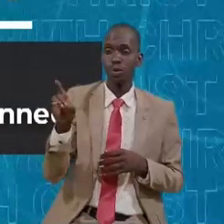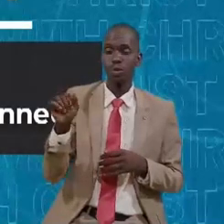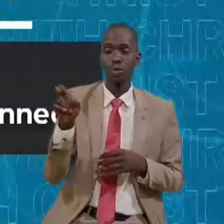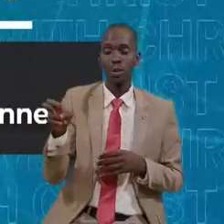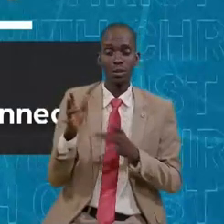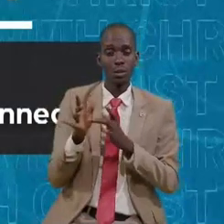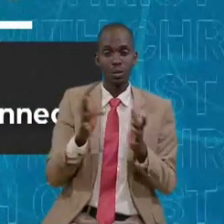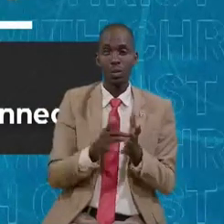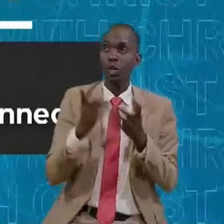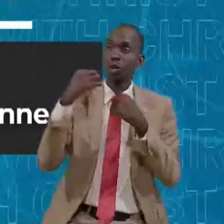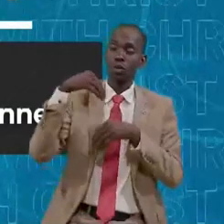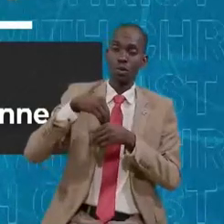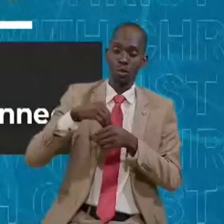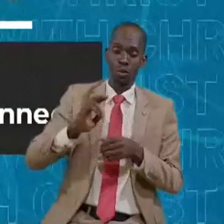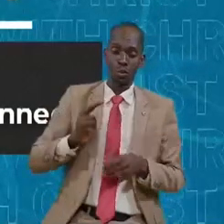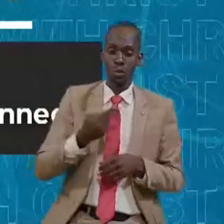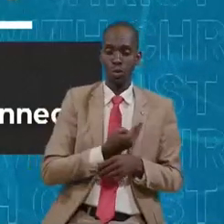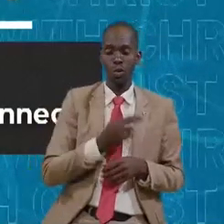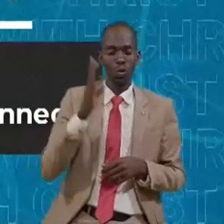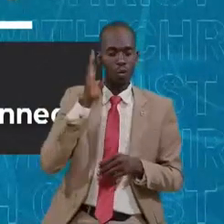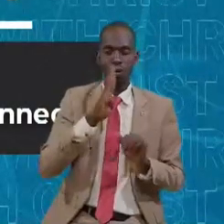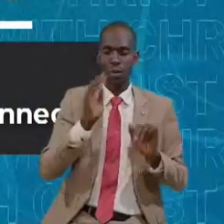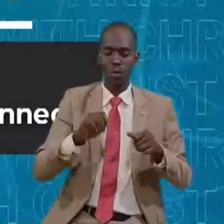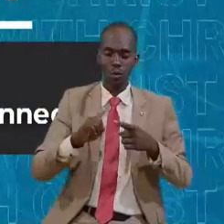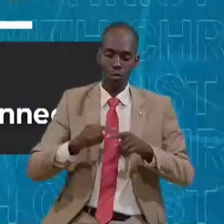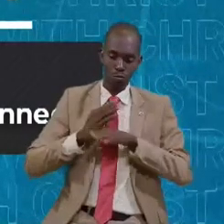viendra détruire tous les faux lions qui